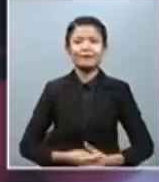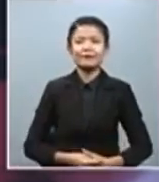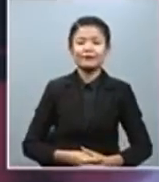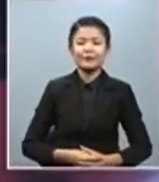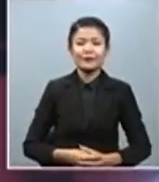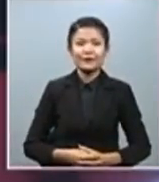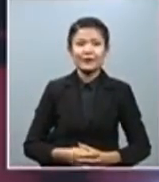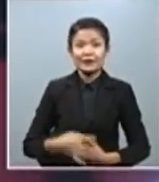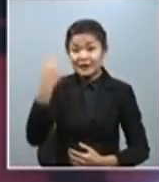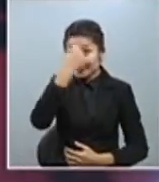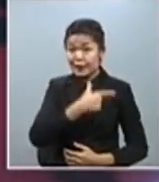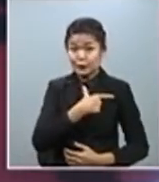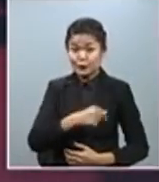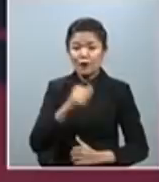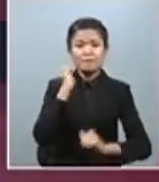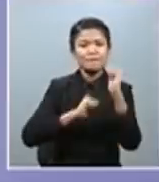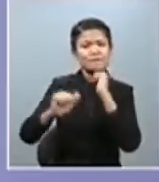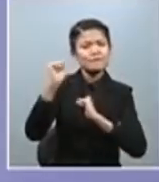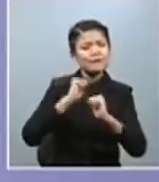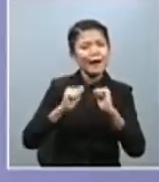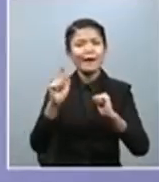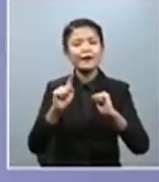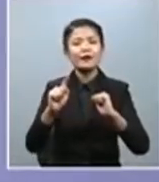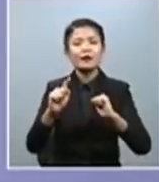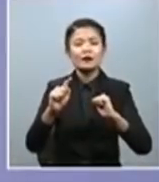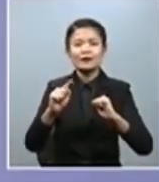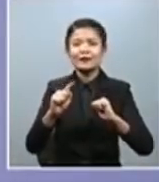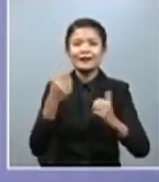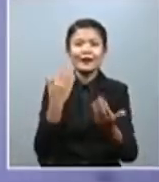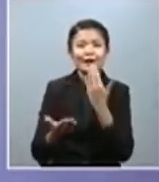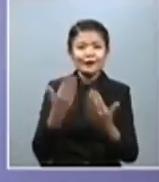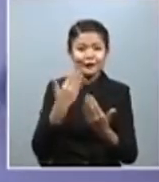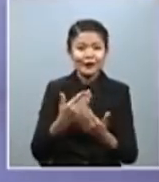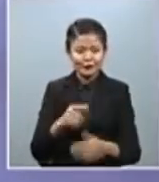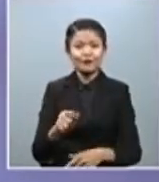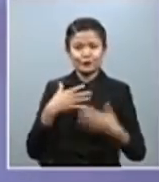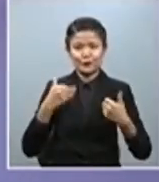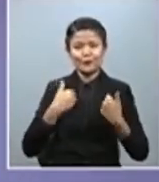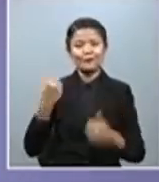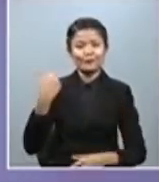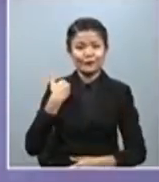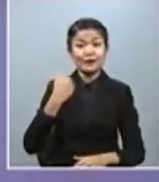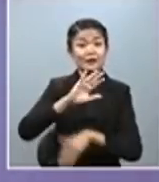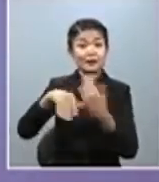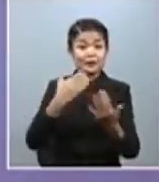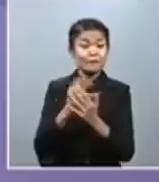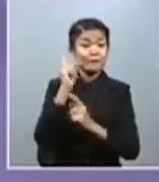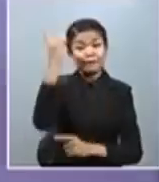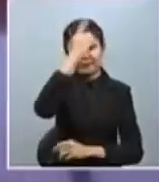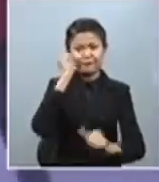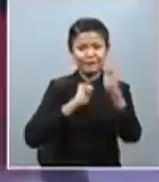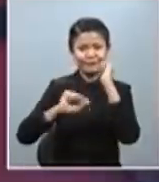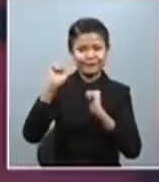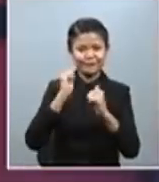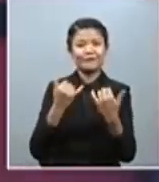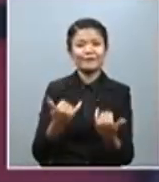นึกว่าใครชื่นชอบละครแนวดราม่าสืบสวนสอบสวนนิดๆนะคะคุณแม่สวมรอยนี่รับรองว่าสนุกแน่นอนค่ะและทั้งหมดนี้คือเป็นข่าวบันเทิงที่นำมาฝากวันนี้